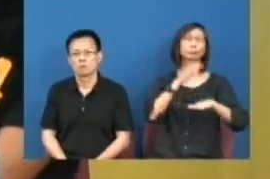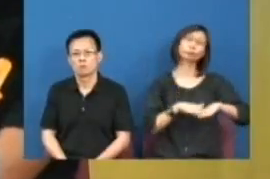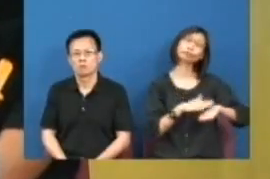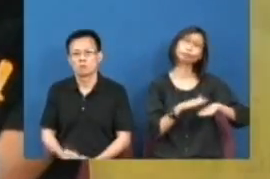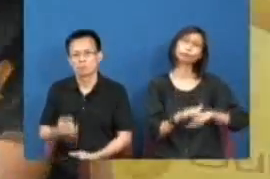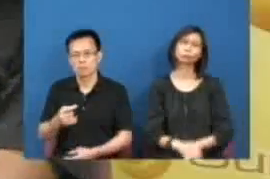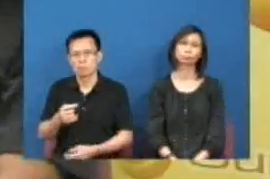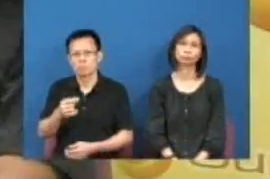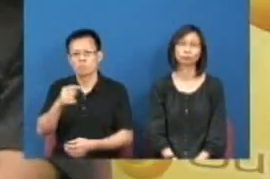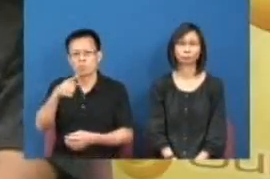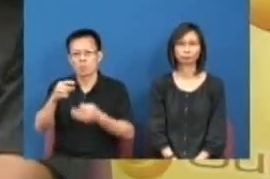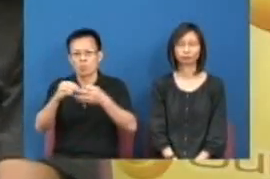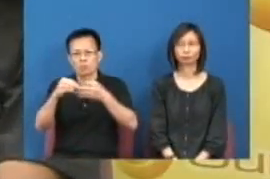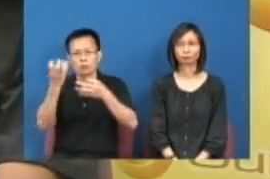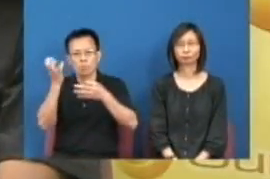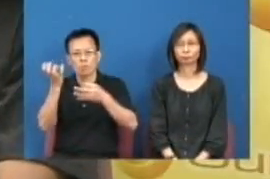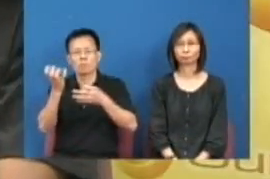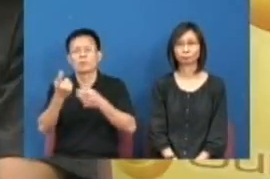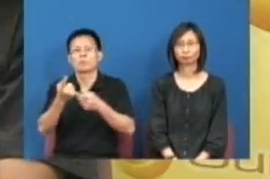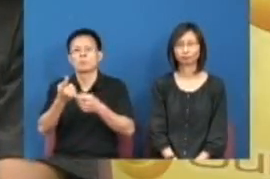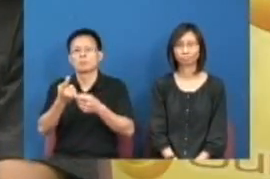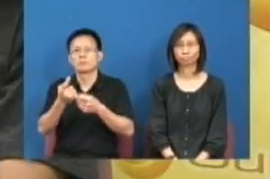佢黃光亞就非常之